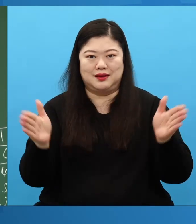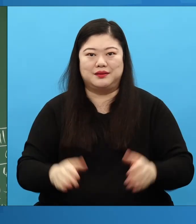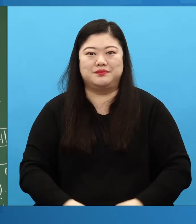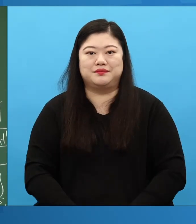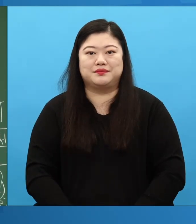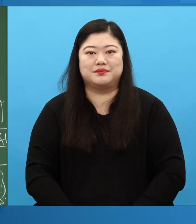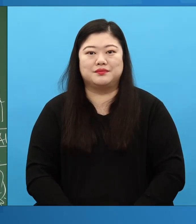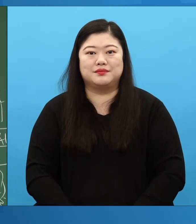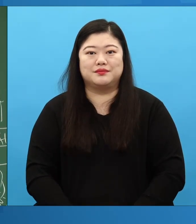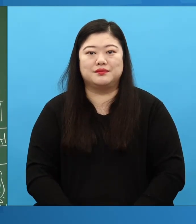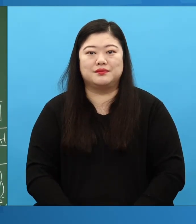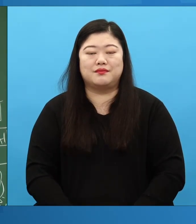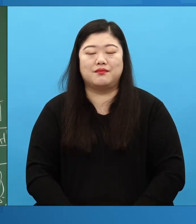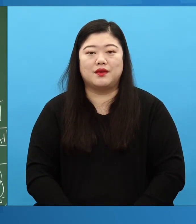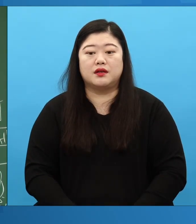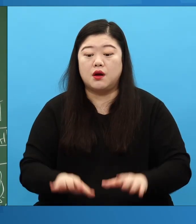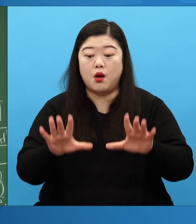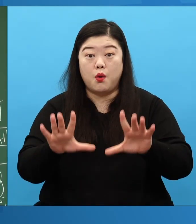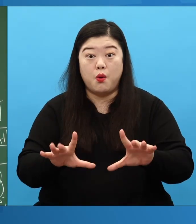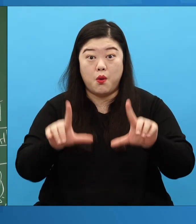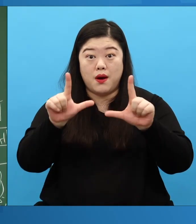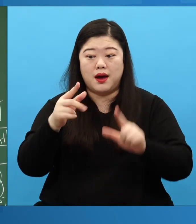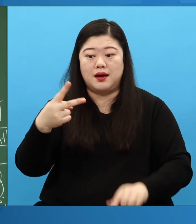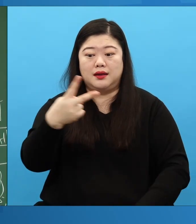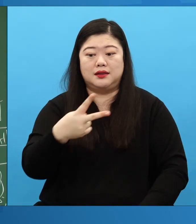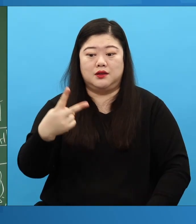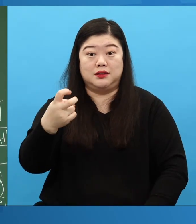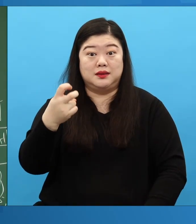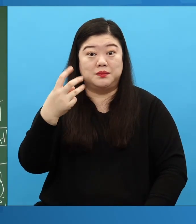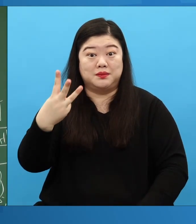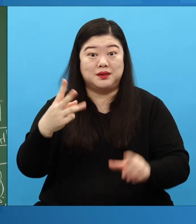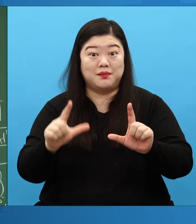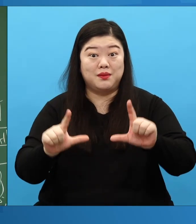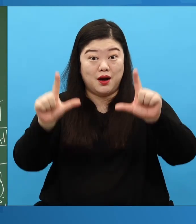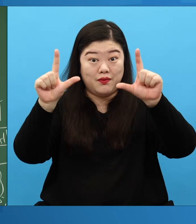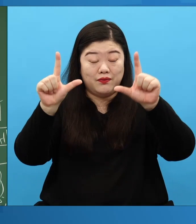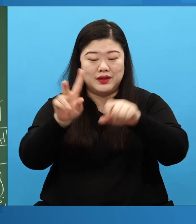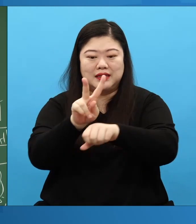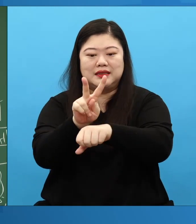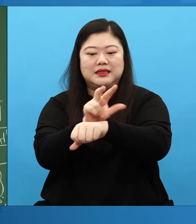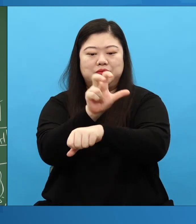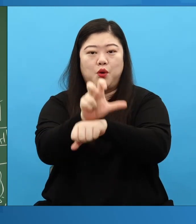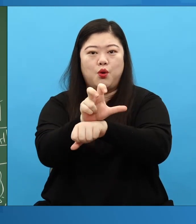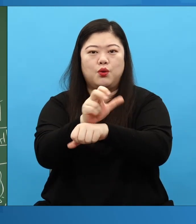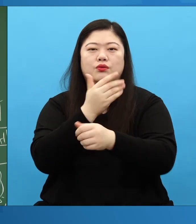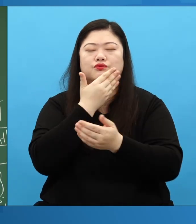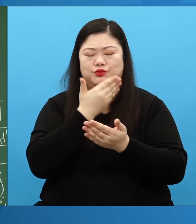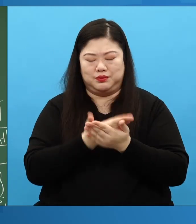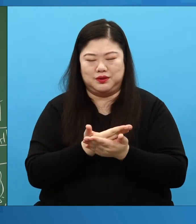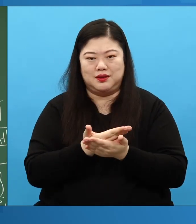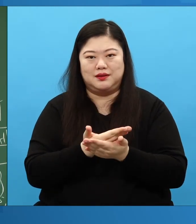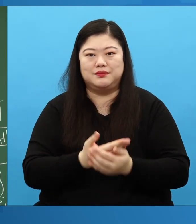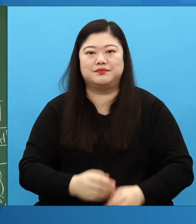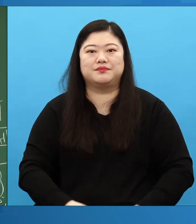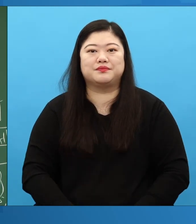올해의 단어는 굉장히 중요한 단어입니다. So the word that we have for this year is very important. 자, 그래서